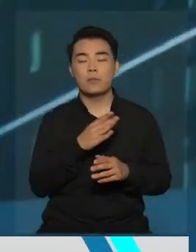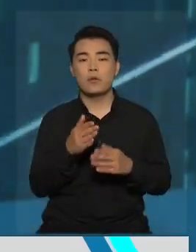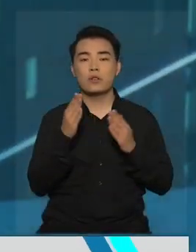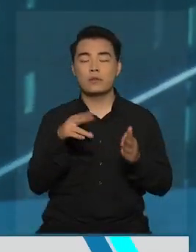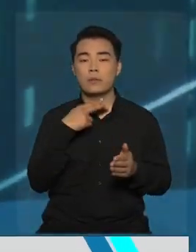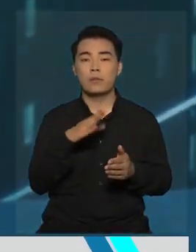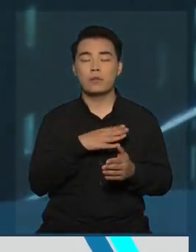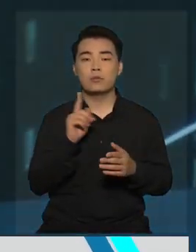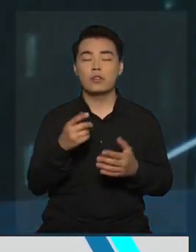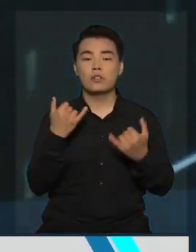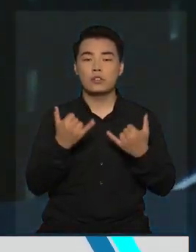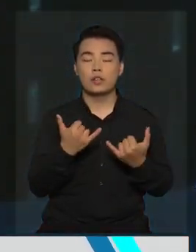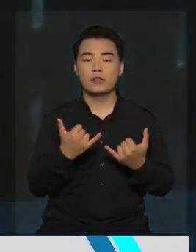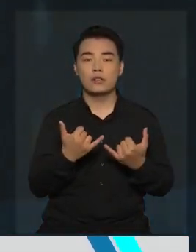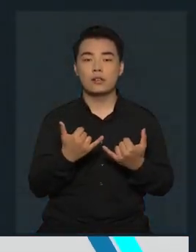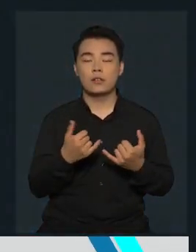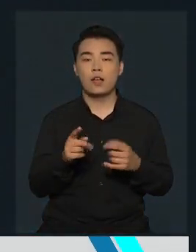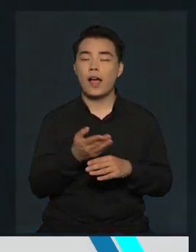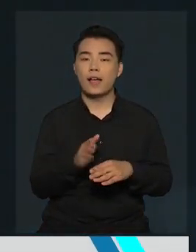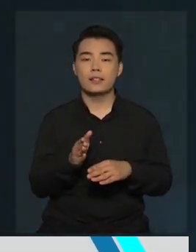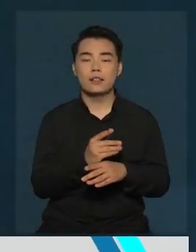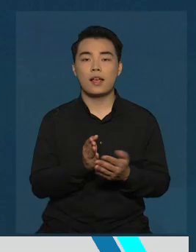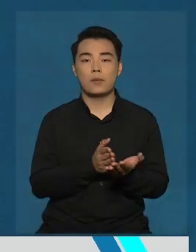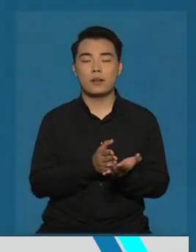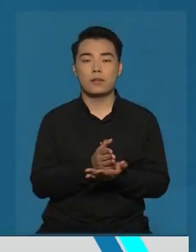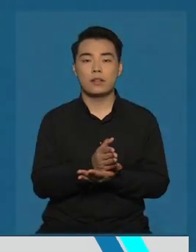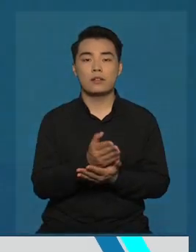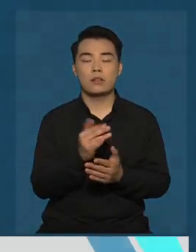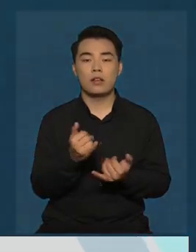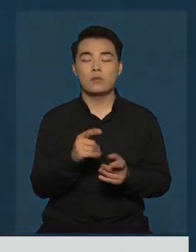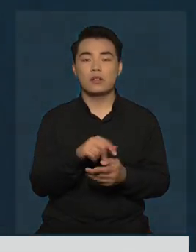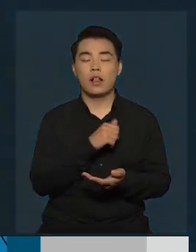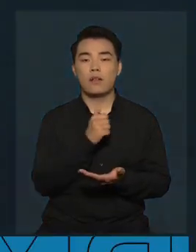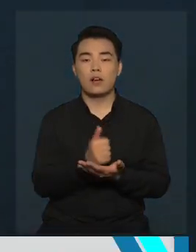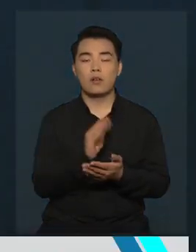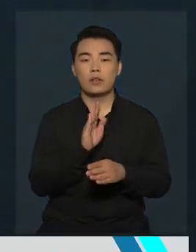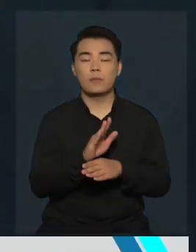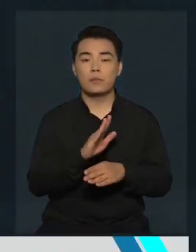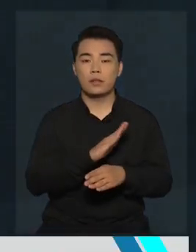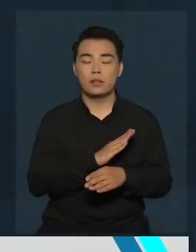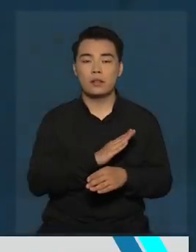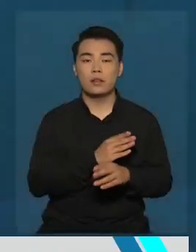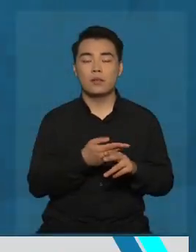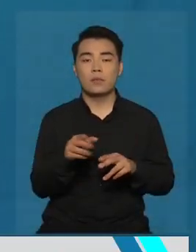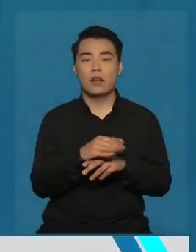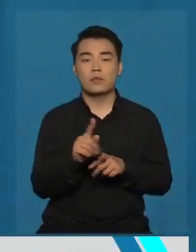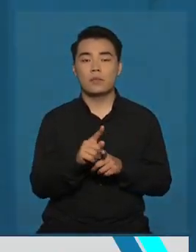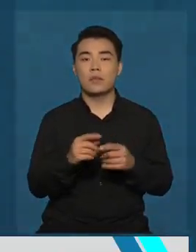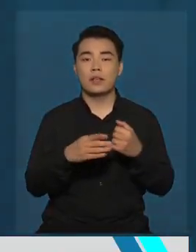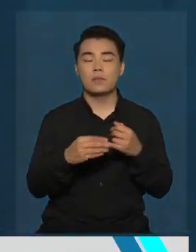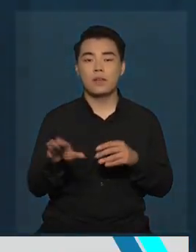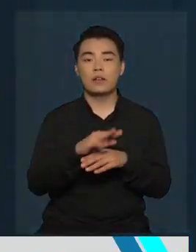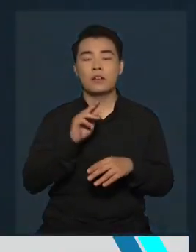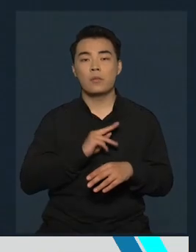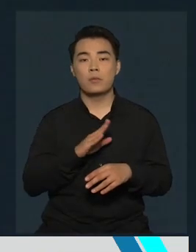иначе внимание, но сейчас это отдельное направление, которое выделил глава государства, потому что действительно у нас на приграничных территориях